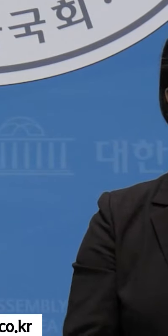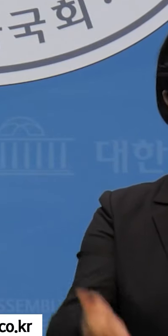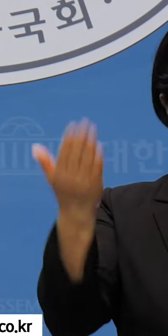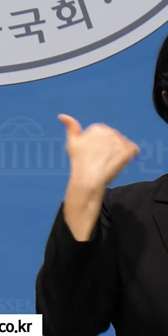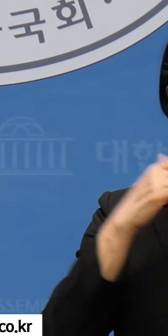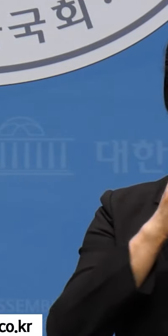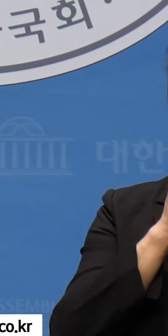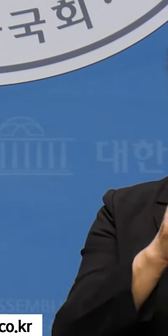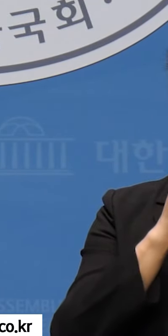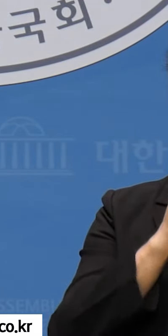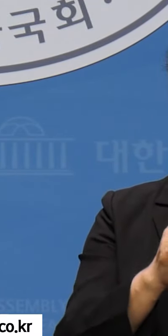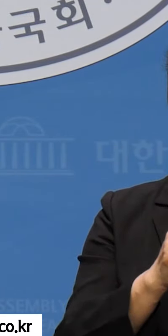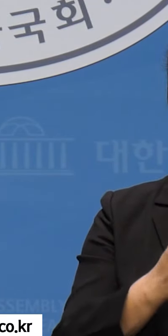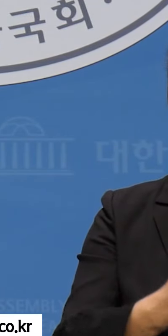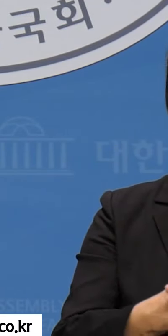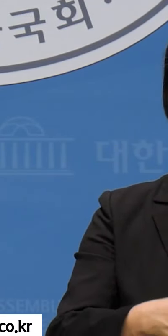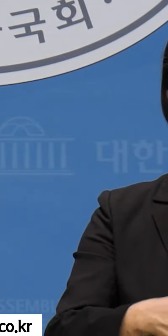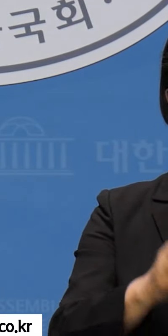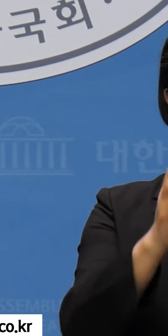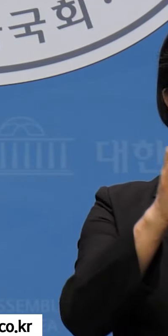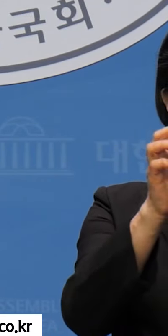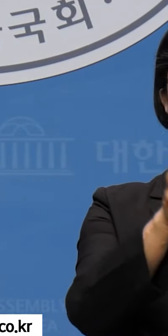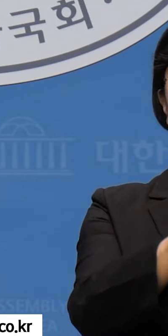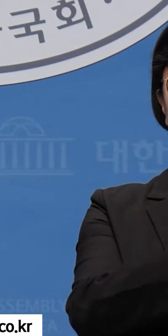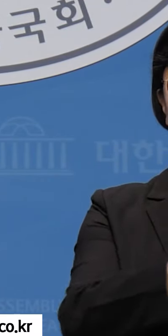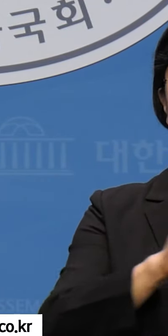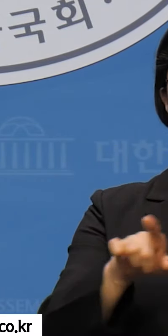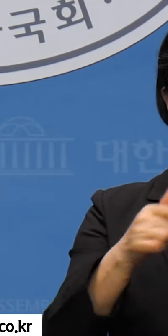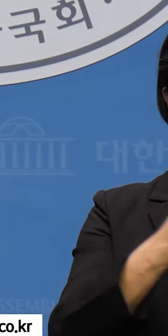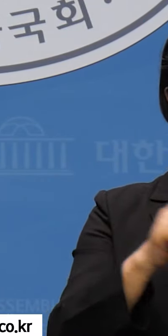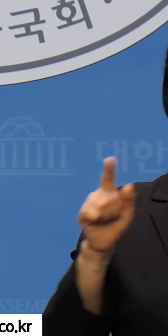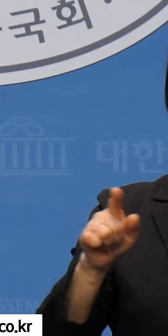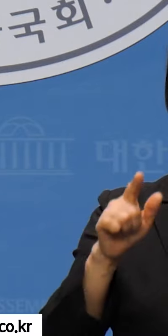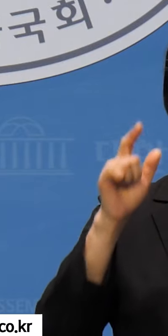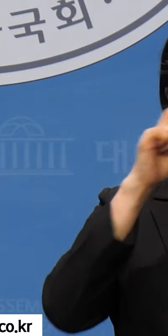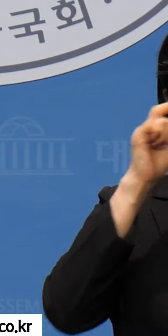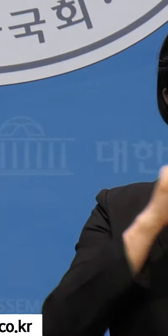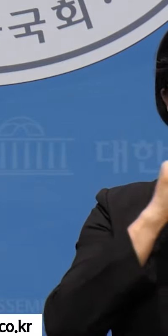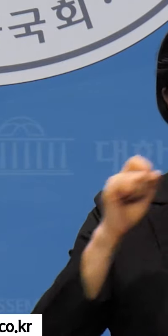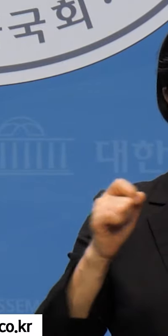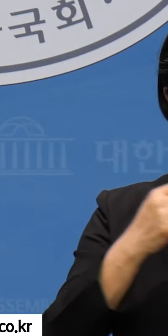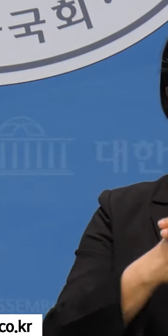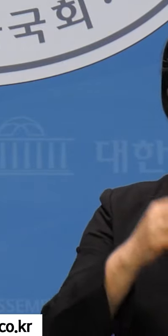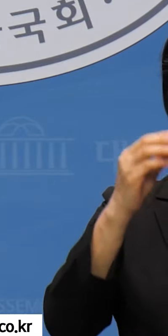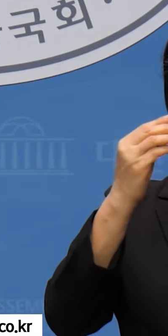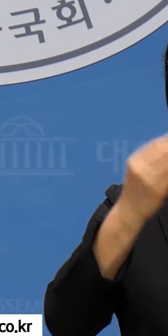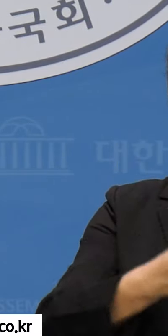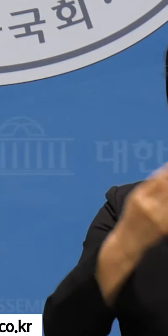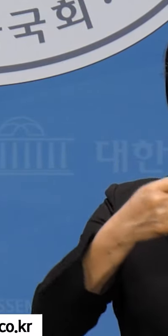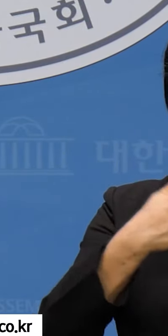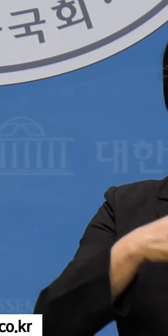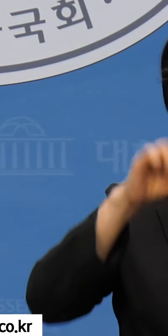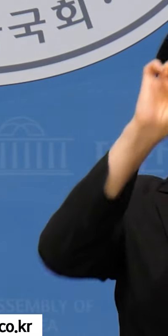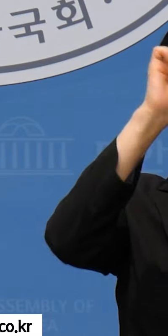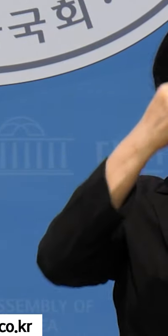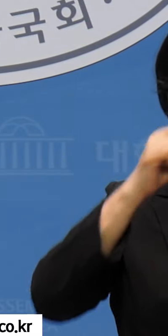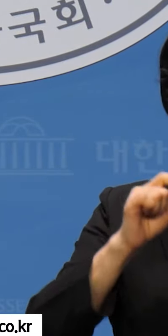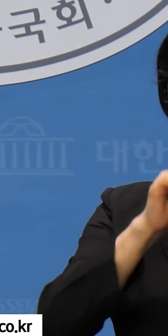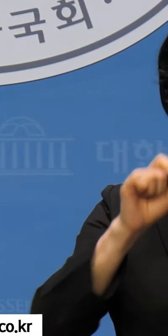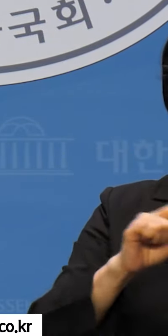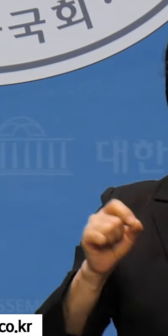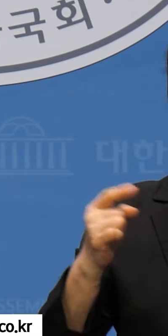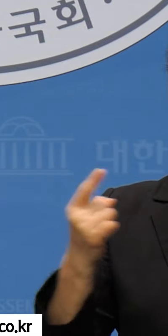옛말에 오이밭에서는 갓근을 고쳐매지 말고 참외밭에서는 신근을 고쳐매지 말라는 말이